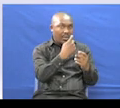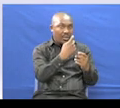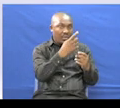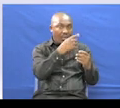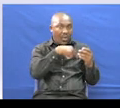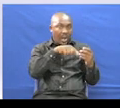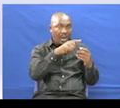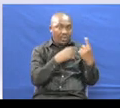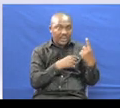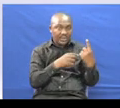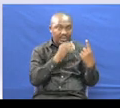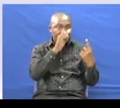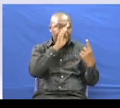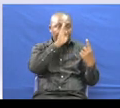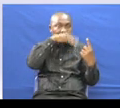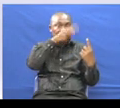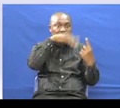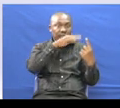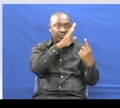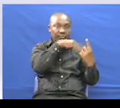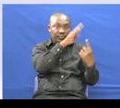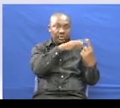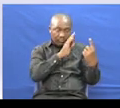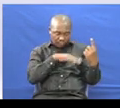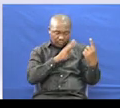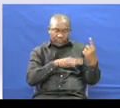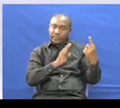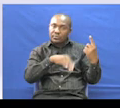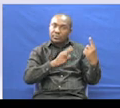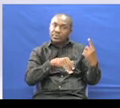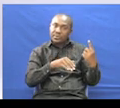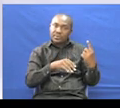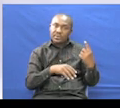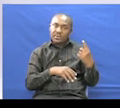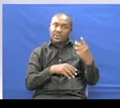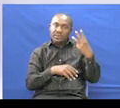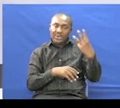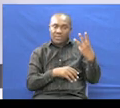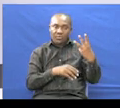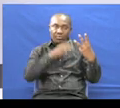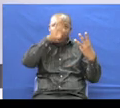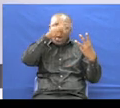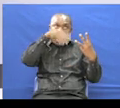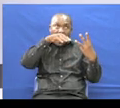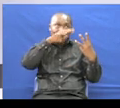3 zimetiwa kivuli. 1, 2, 3. Kaweke kivuli sehemu kama hizi. Ni hapa